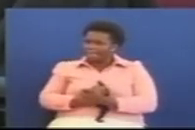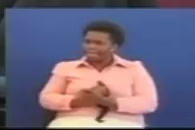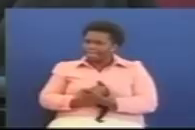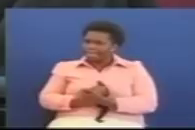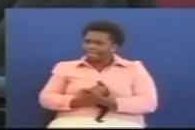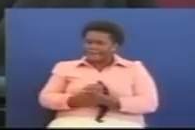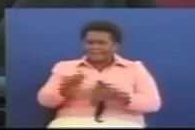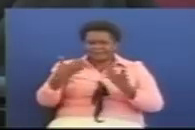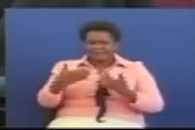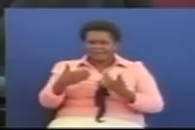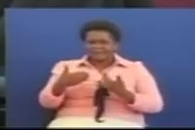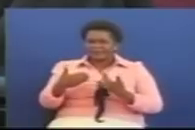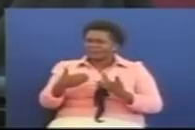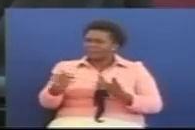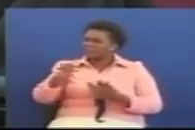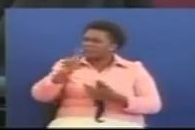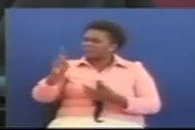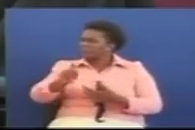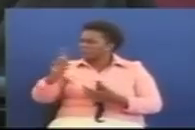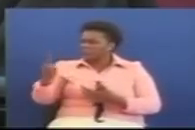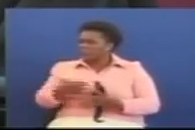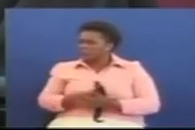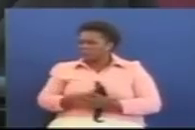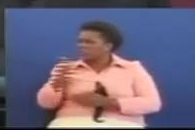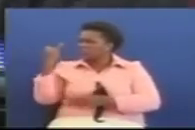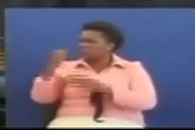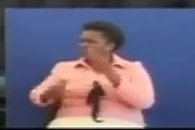hiyo sitachukua tena maswali ya nyongeza.